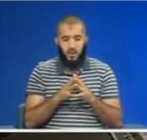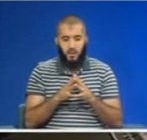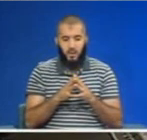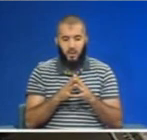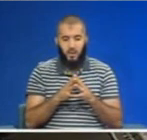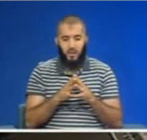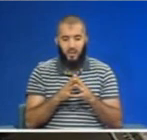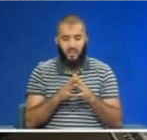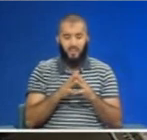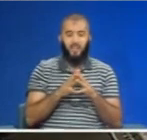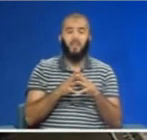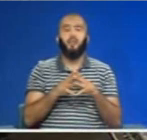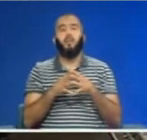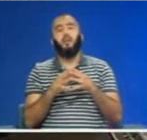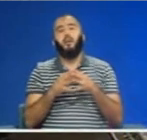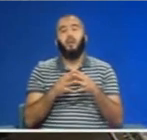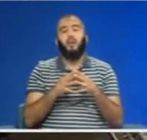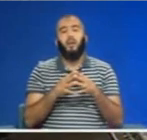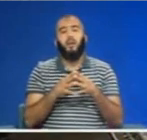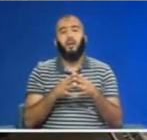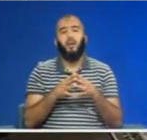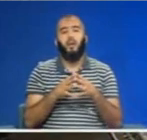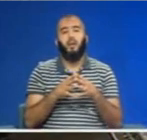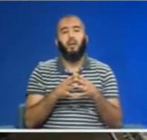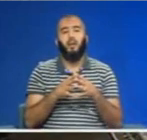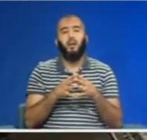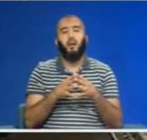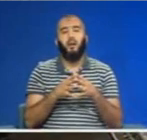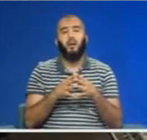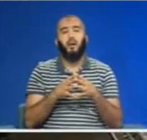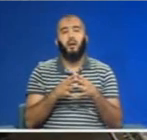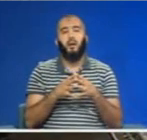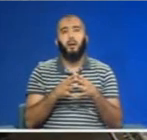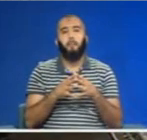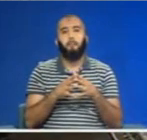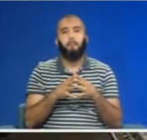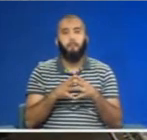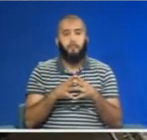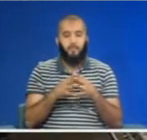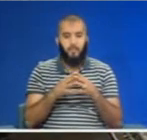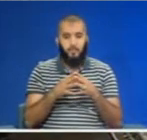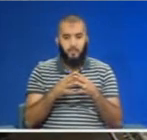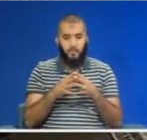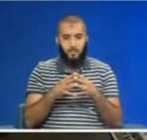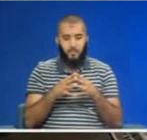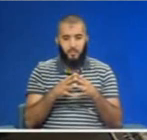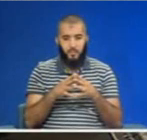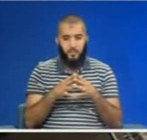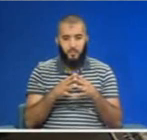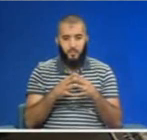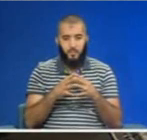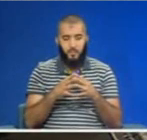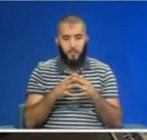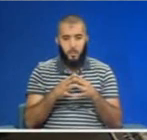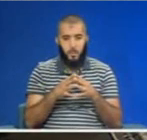الرجال كاليك يوم بعد ما حبيتش نزيد عجل عاد نمرتو عاد نمرض تنفس عاد نمرض